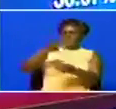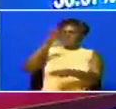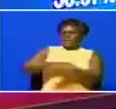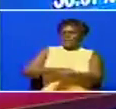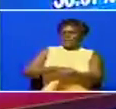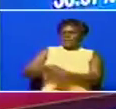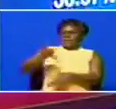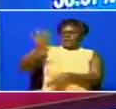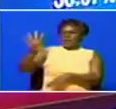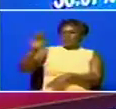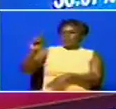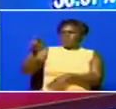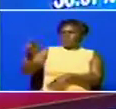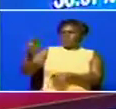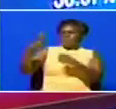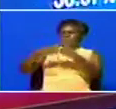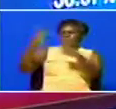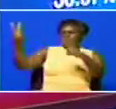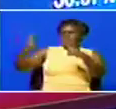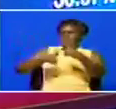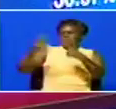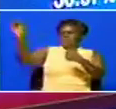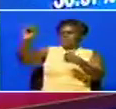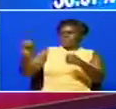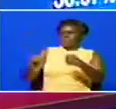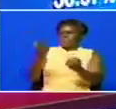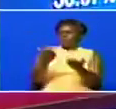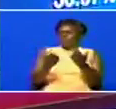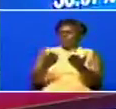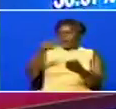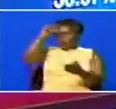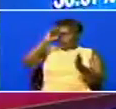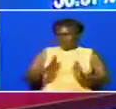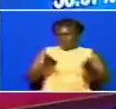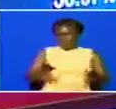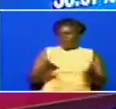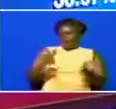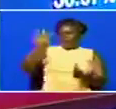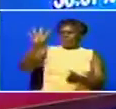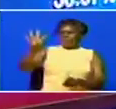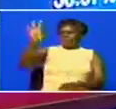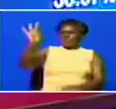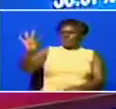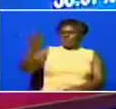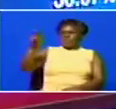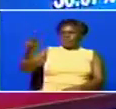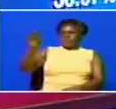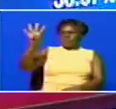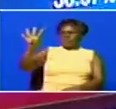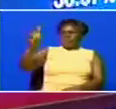kupata 50.97% ya kura ambazo zimepigwa ikilinganishwa na gavana wa sasa Ukuri Yatani ambaye amepata